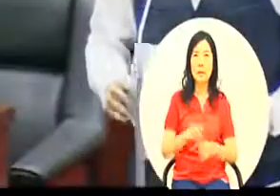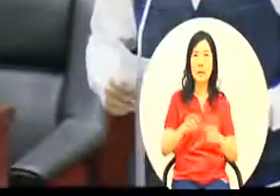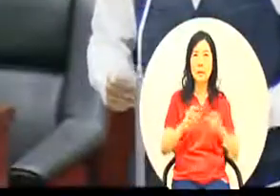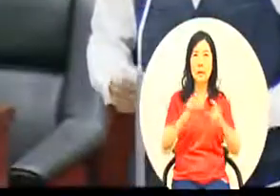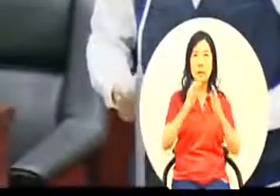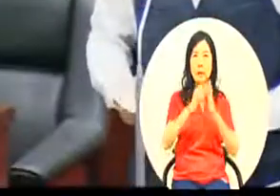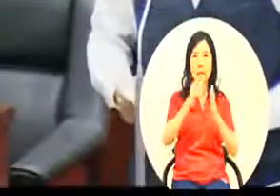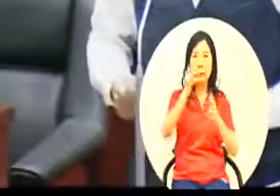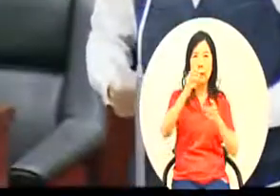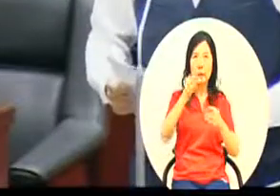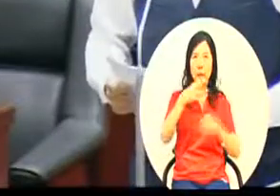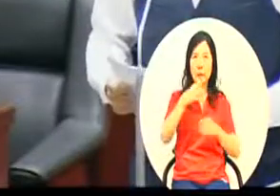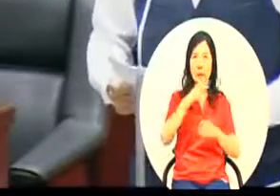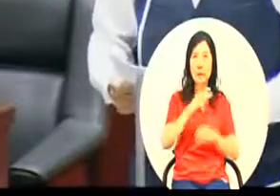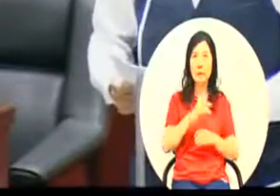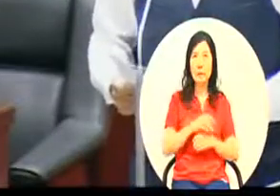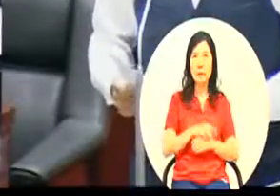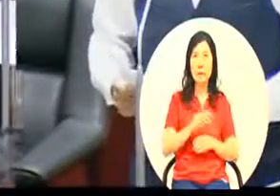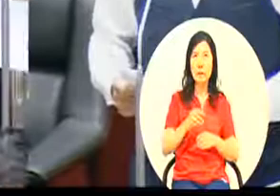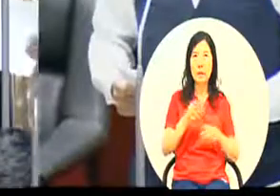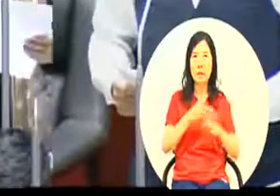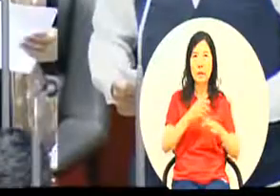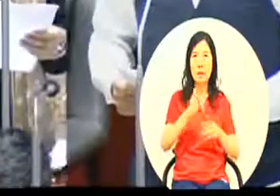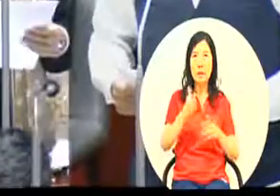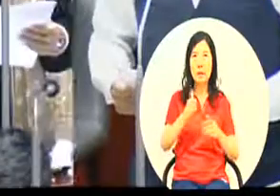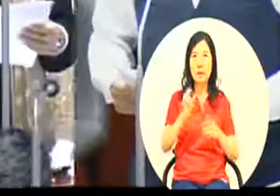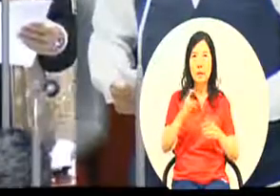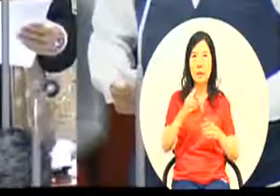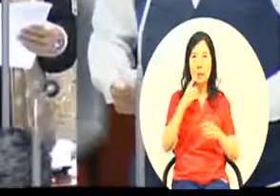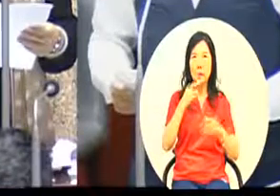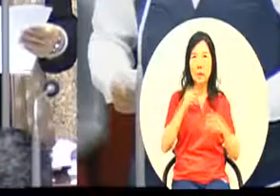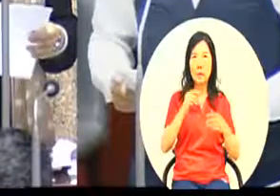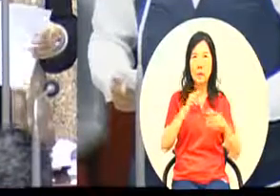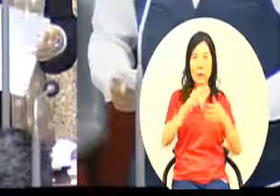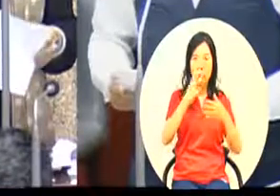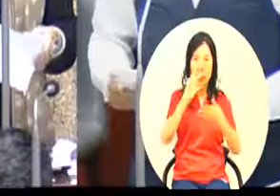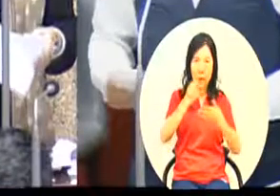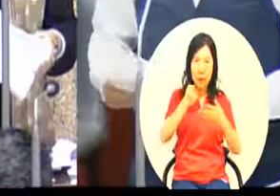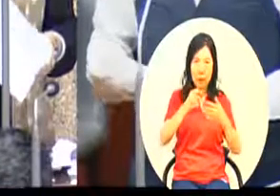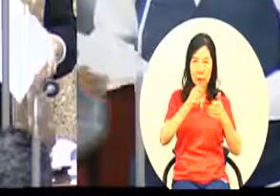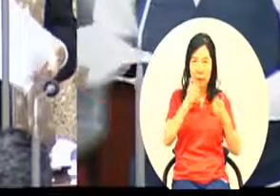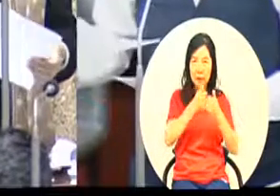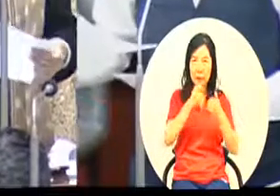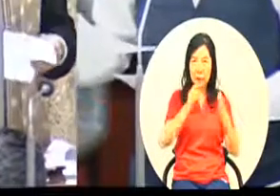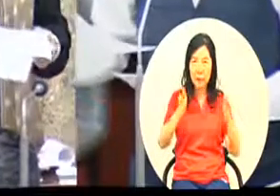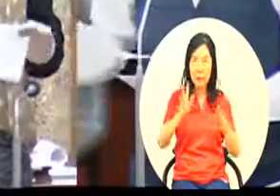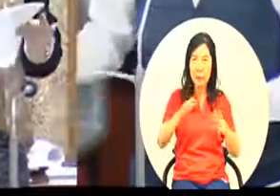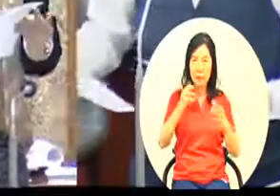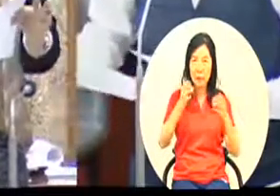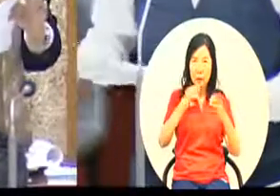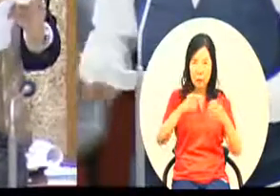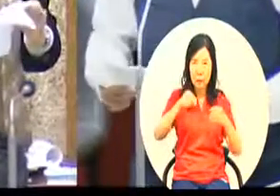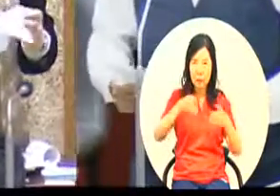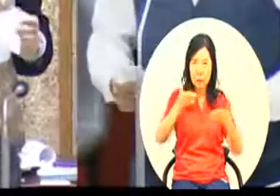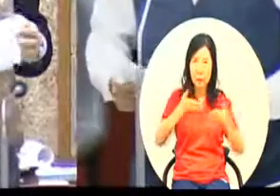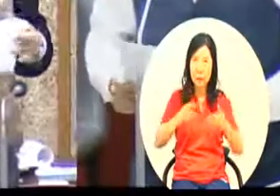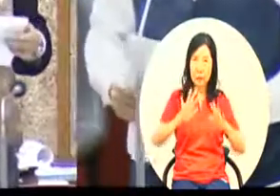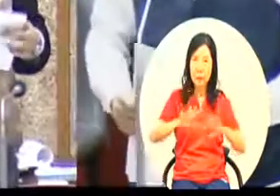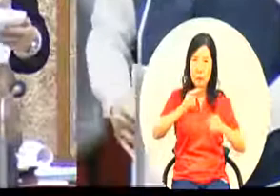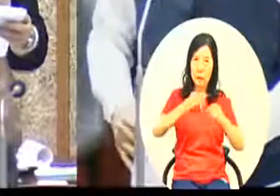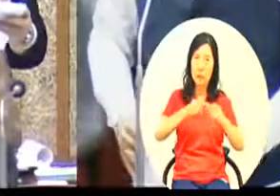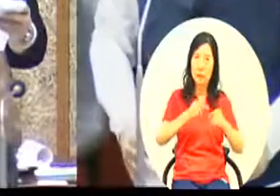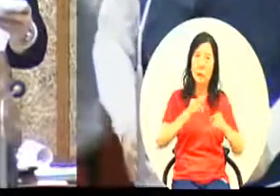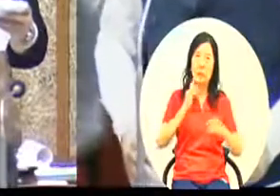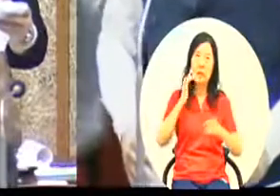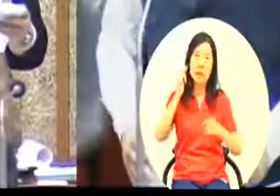答问。 好的，谢谢罗议员哦。那个好几个会期我们都在讨论这个问题，但是今年确实因为改变了，每个家长只能